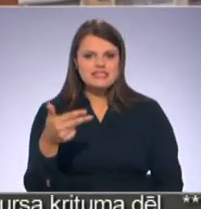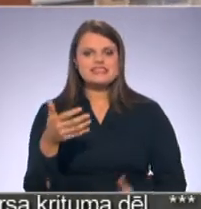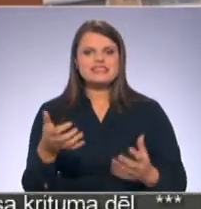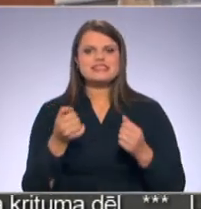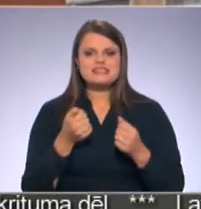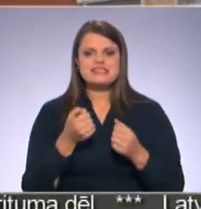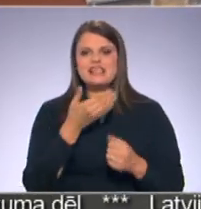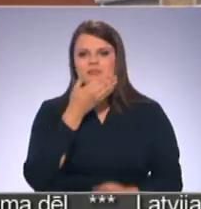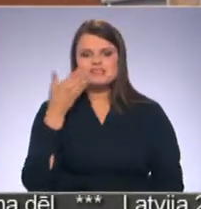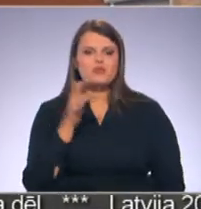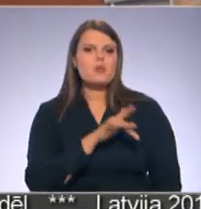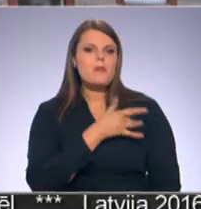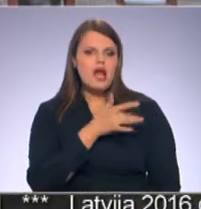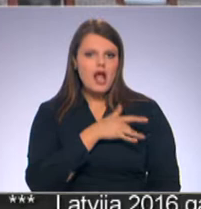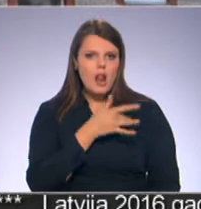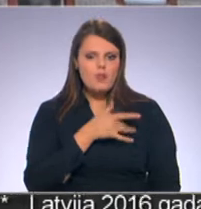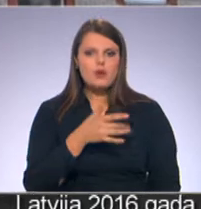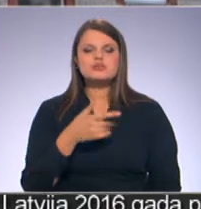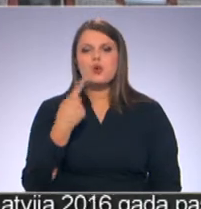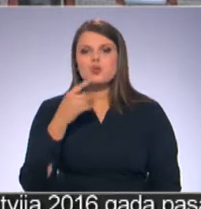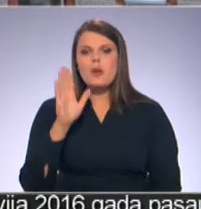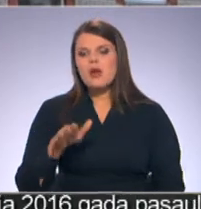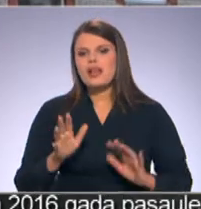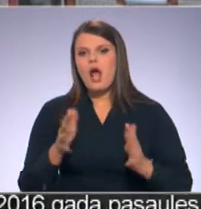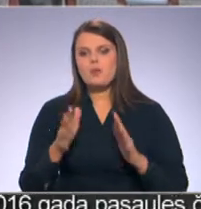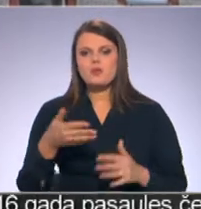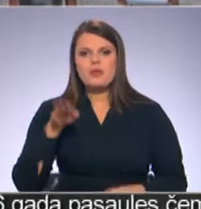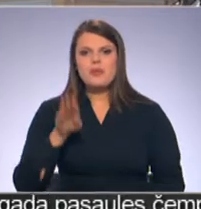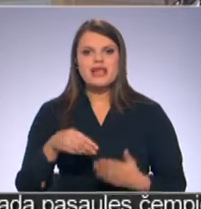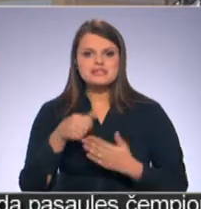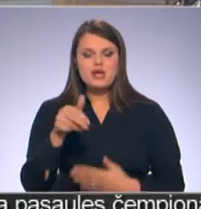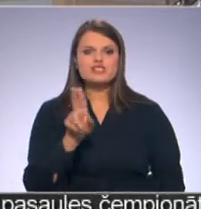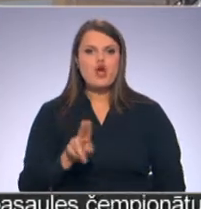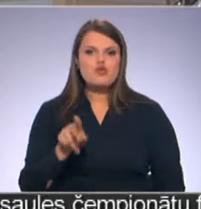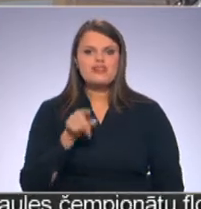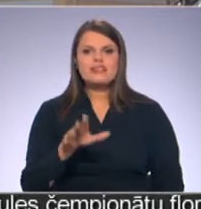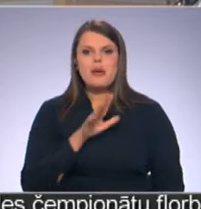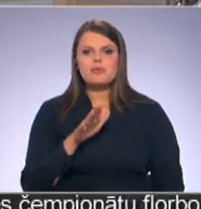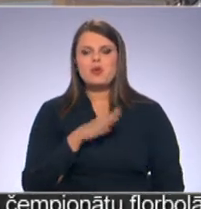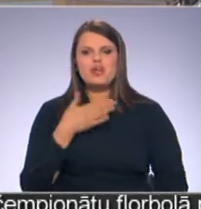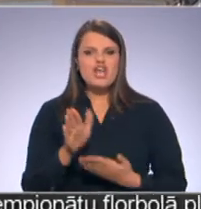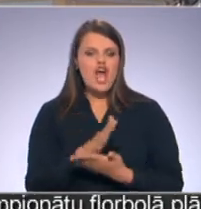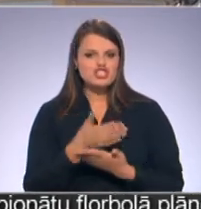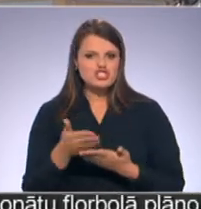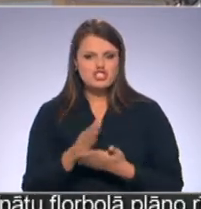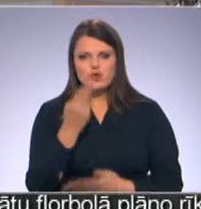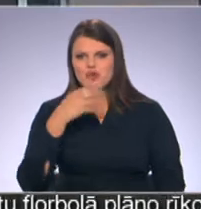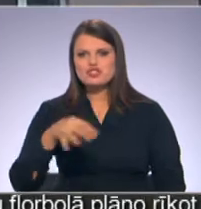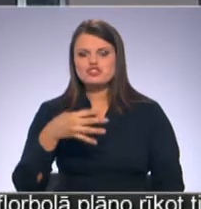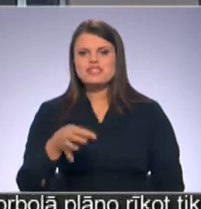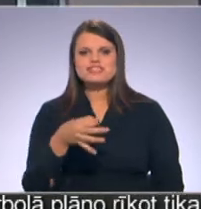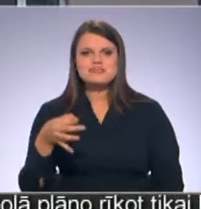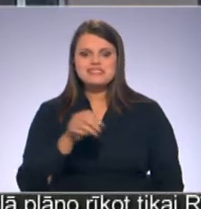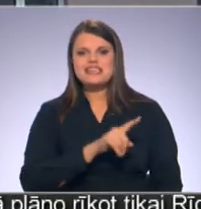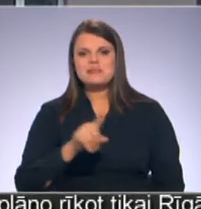saņem Grobiņas siltuma pakalpojumus. Runājot par apkuras rēķiniem, novembrī tie bijuši visai atšķirīgi – no 40